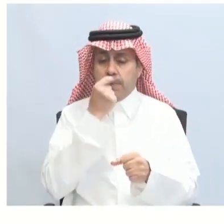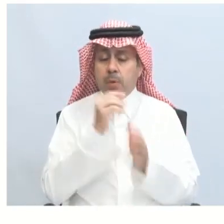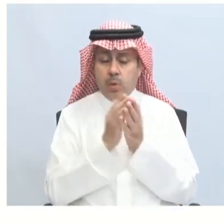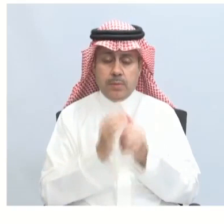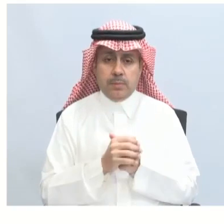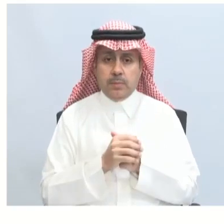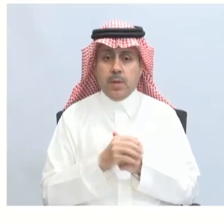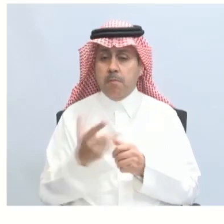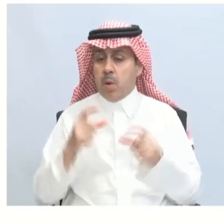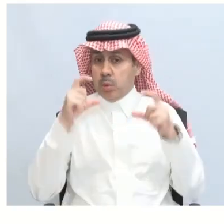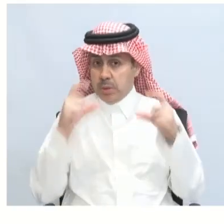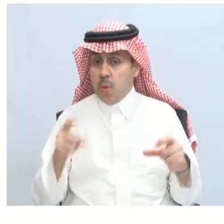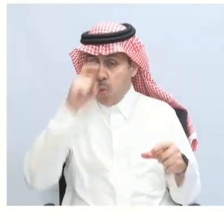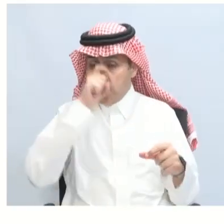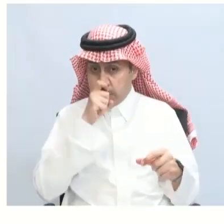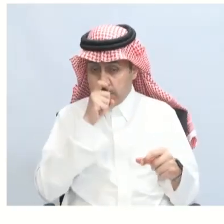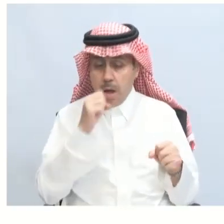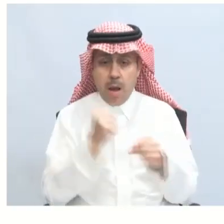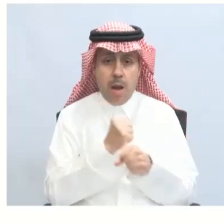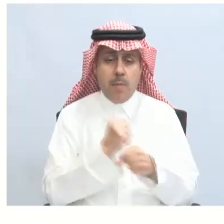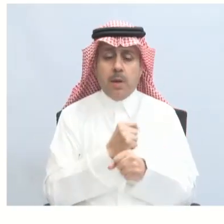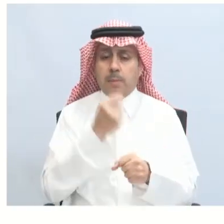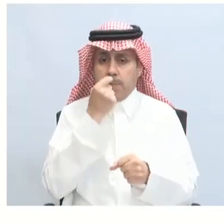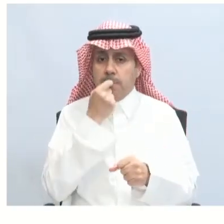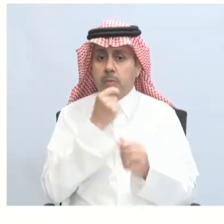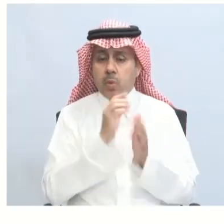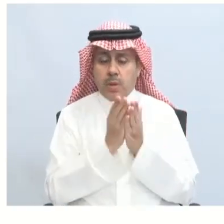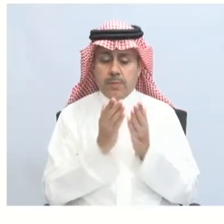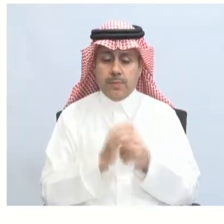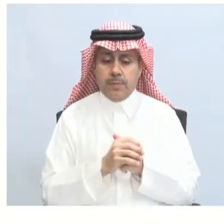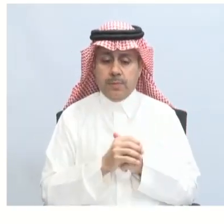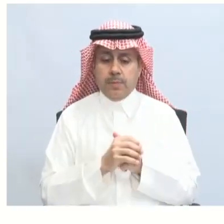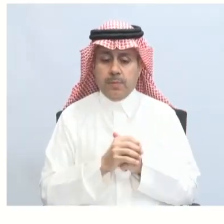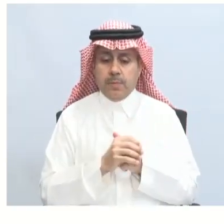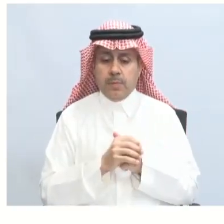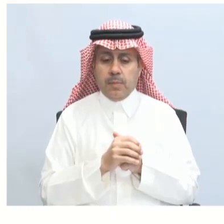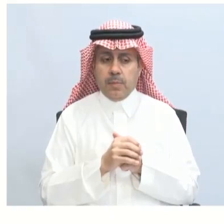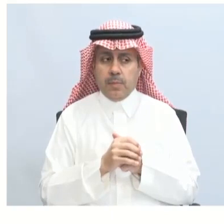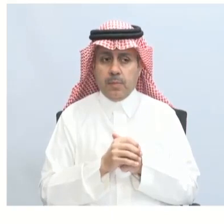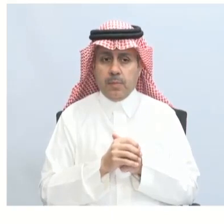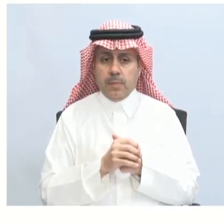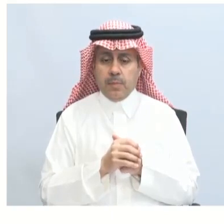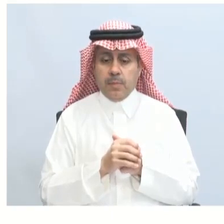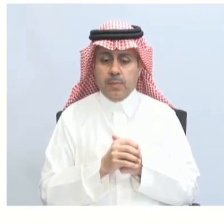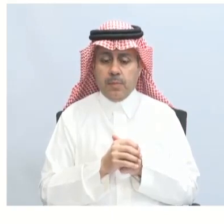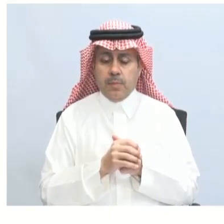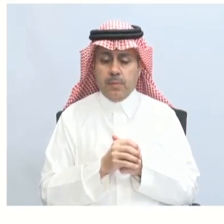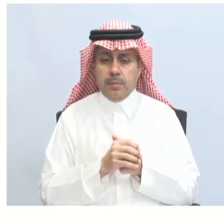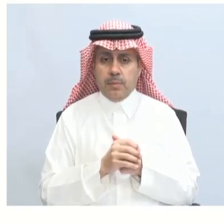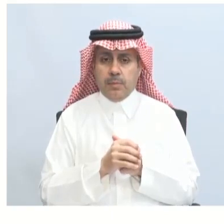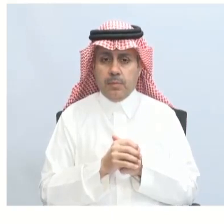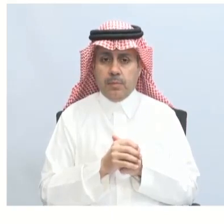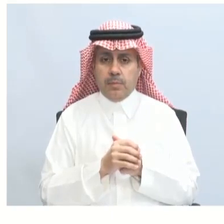الدليل على انه يجب عليك العمل بالقران الكريم ما الدليل في